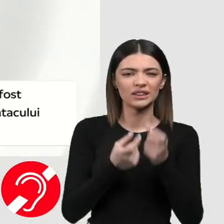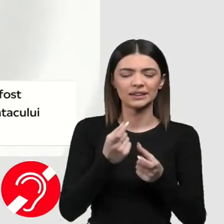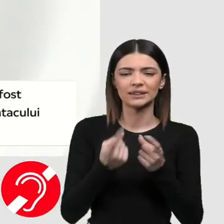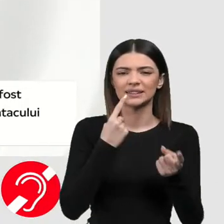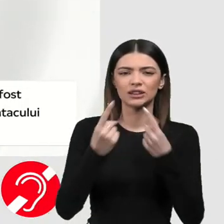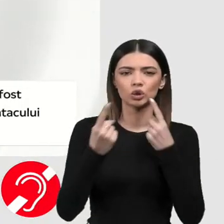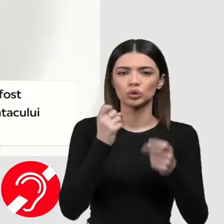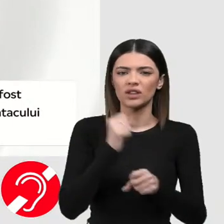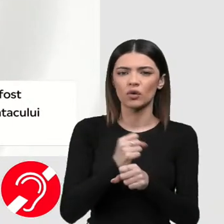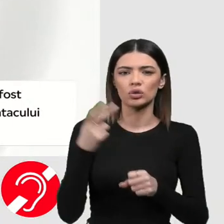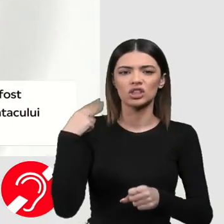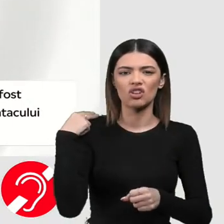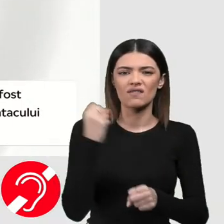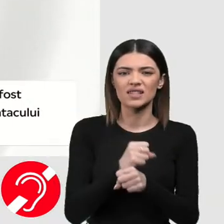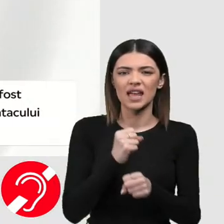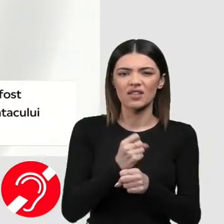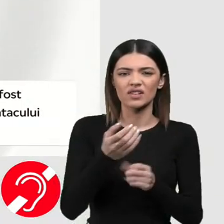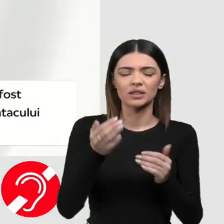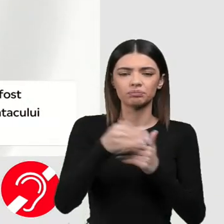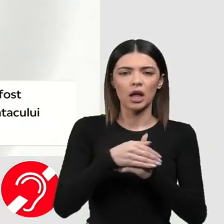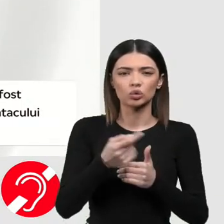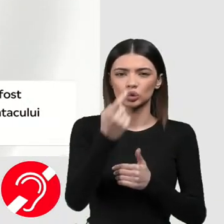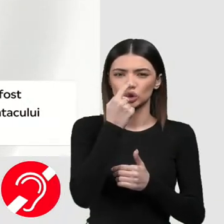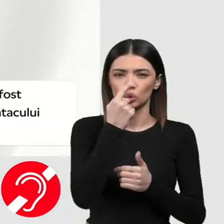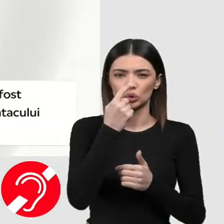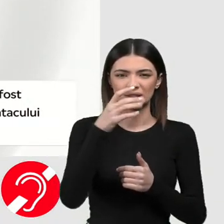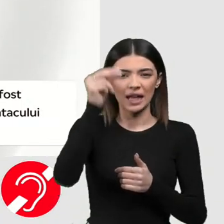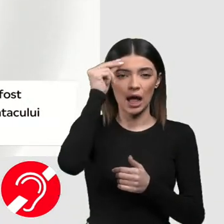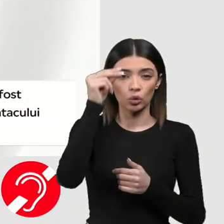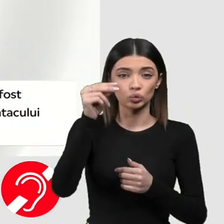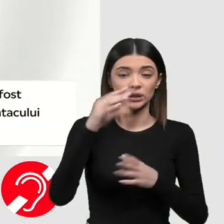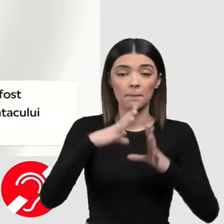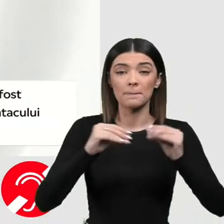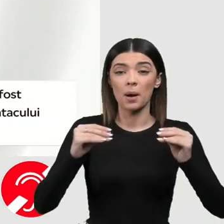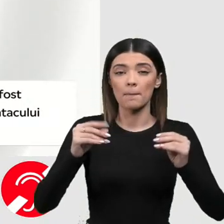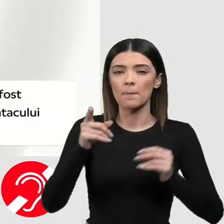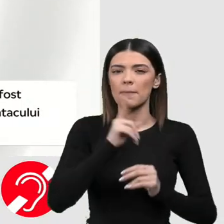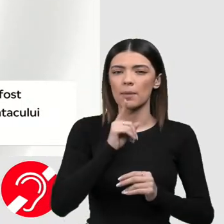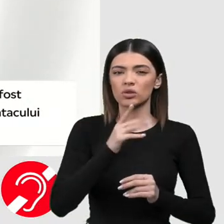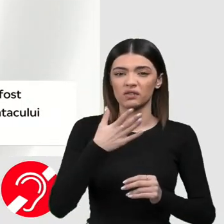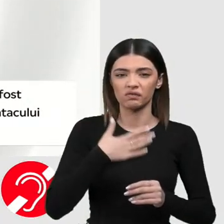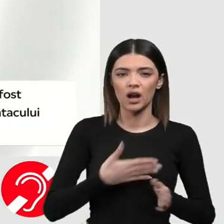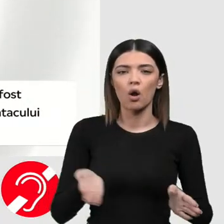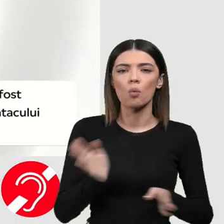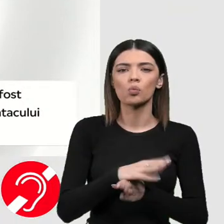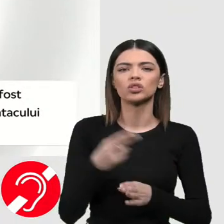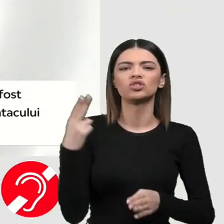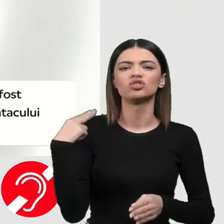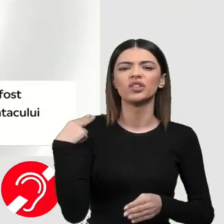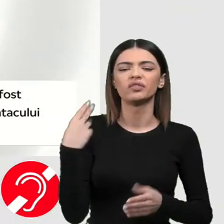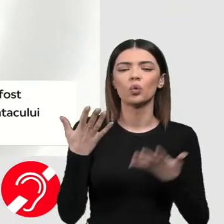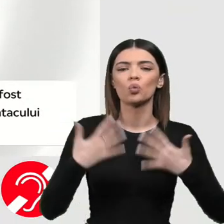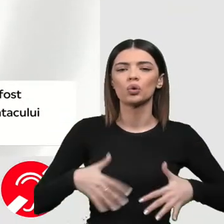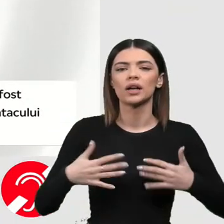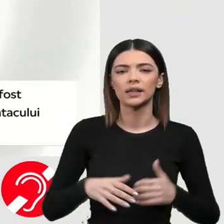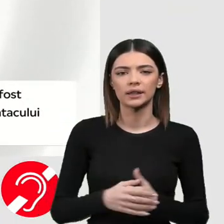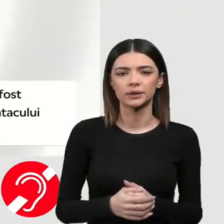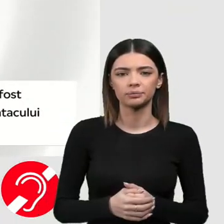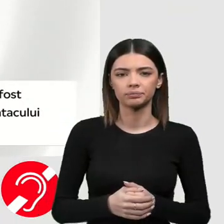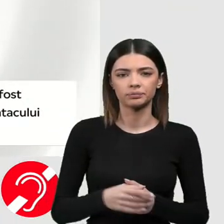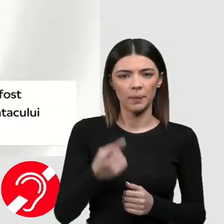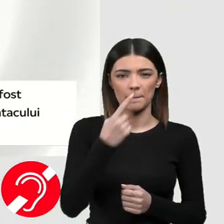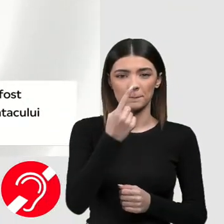ședință a Procuraturii Generale, șefii serviciilor secrete ruse anunță nici mai mult, nici mai puțin că îl vor omorâ pe liderii